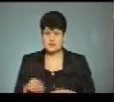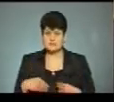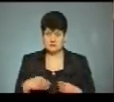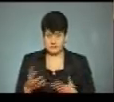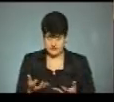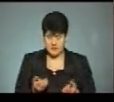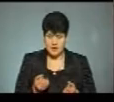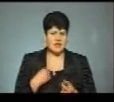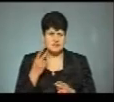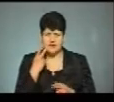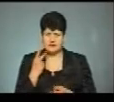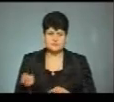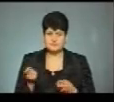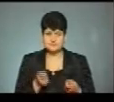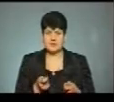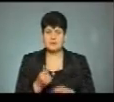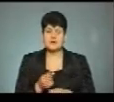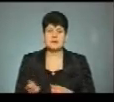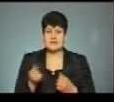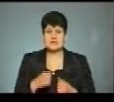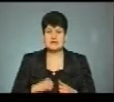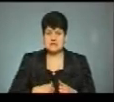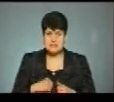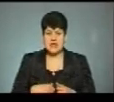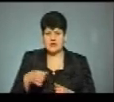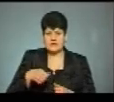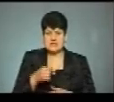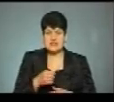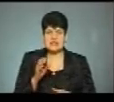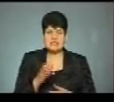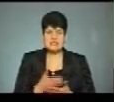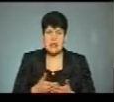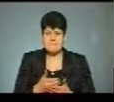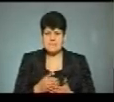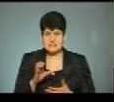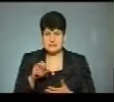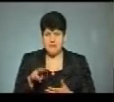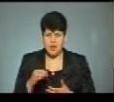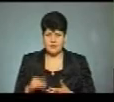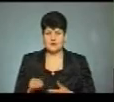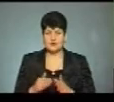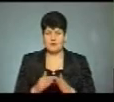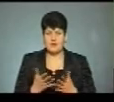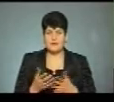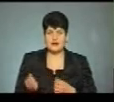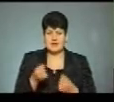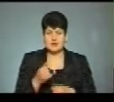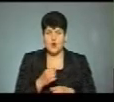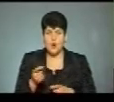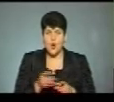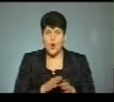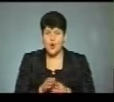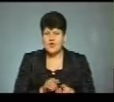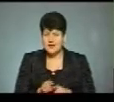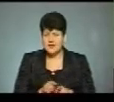завжди щось несу. Принесла банку сала, принесла відерце смальцю домашнього, принесла банку огірків, банку